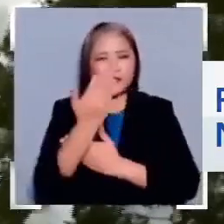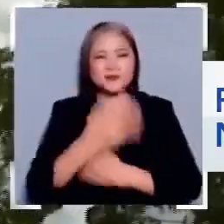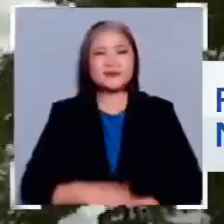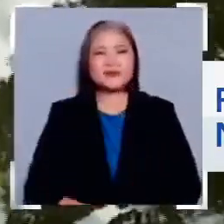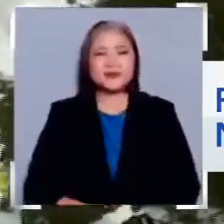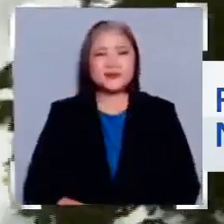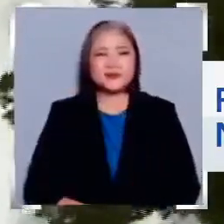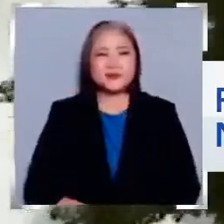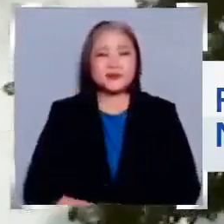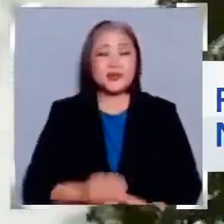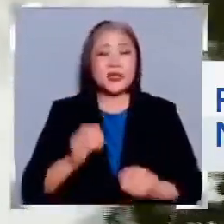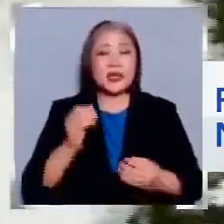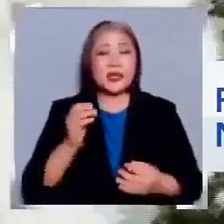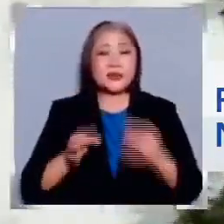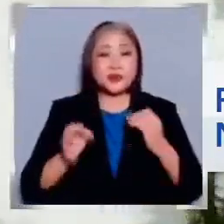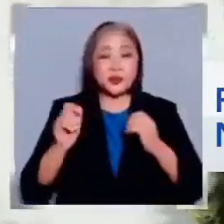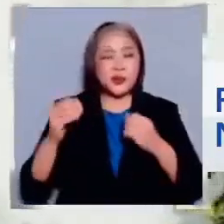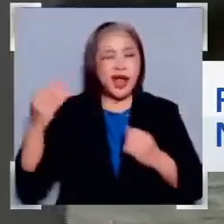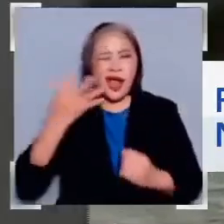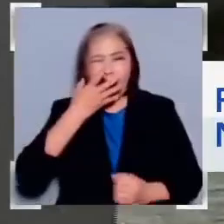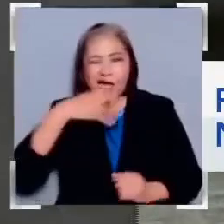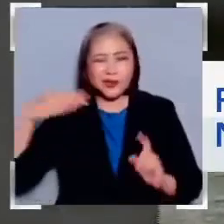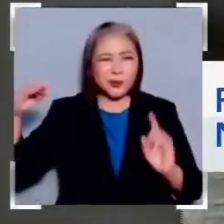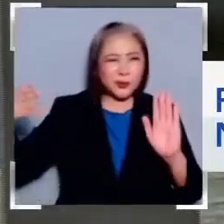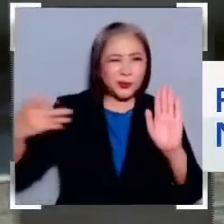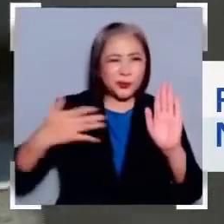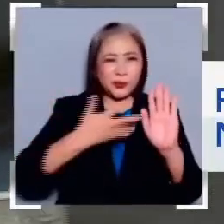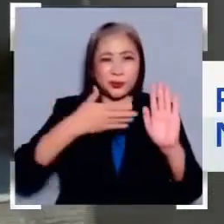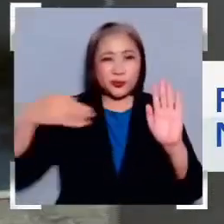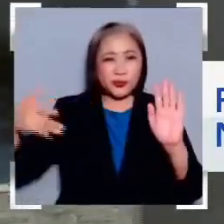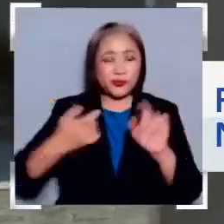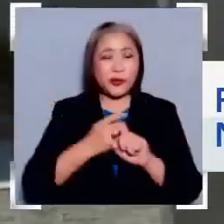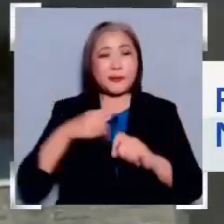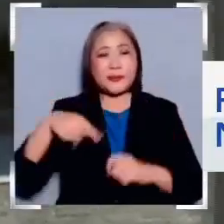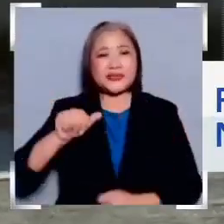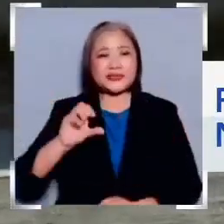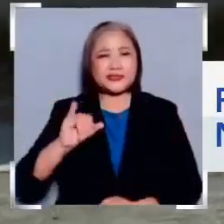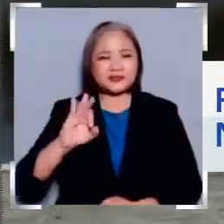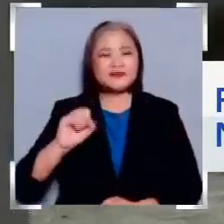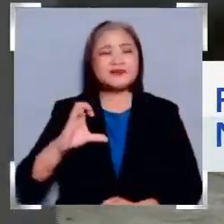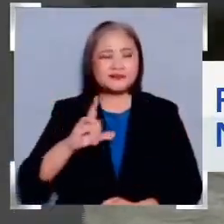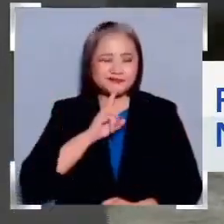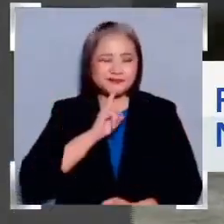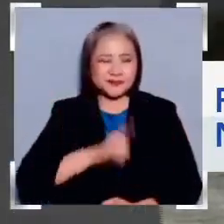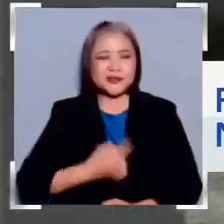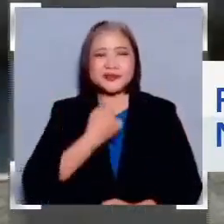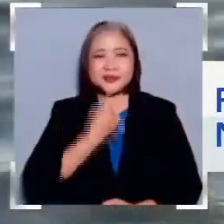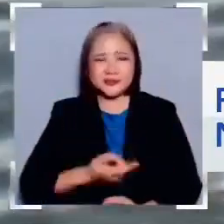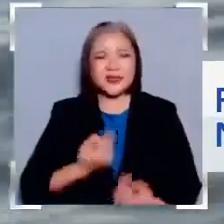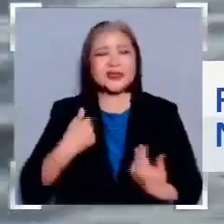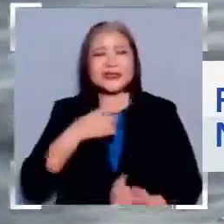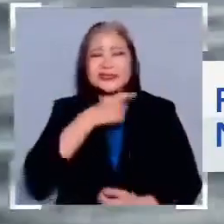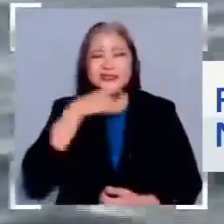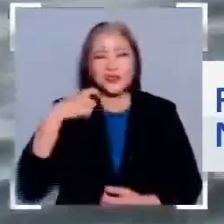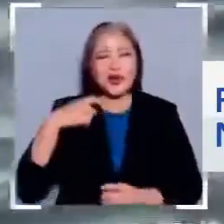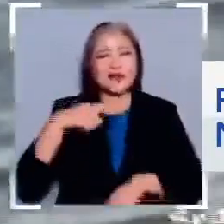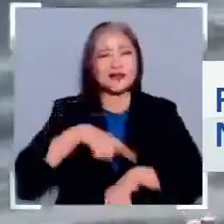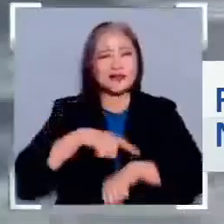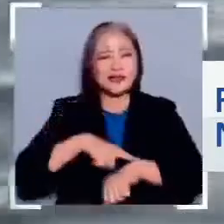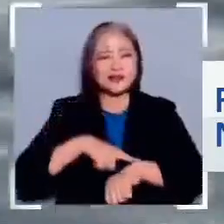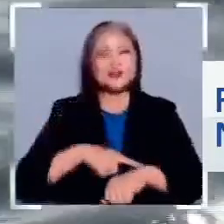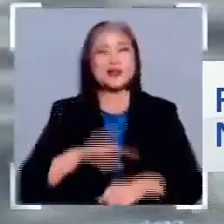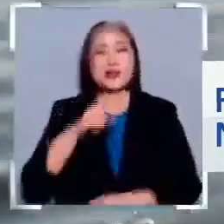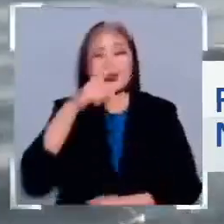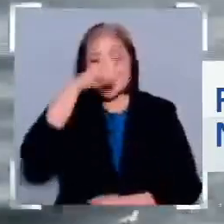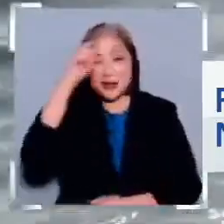ang malinsangang hangin galing Pasipiko. Masasabing legit na ang dry season o tag-init. Ito yung tinatawag